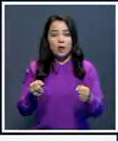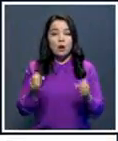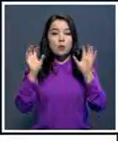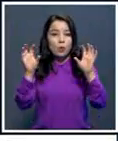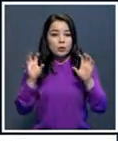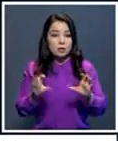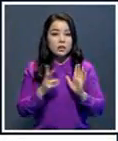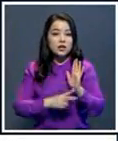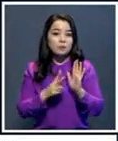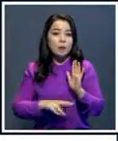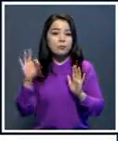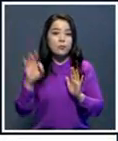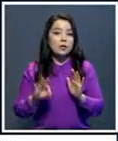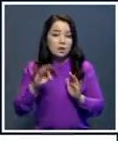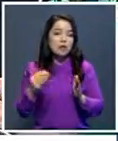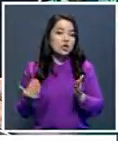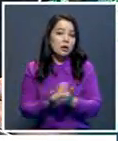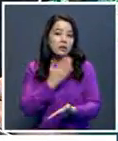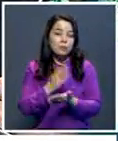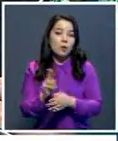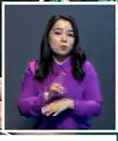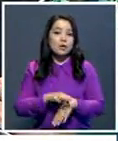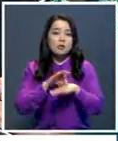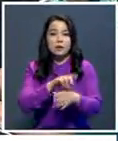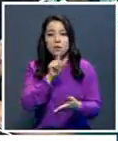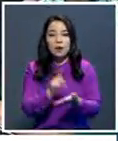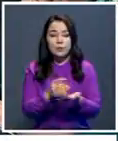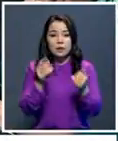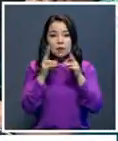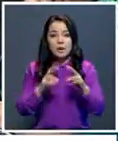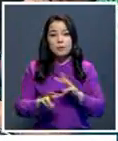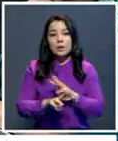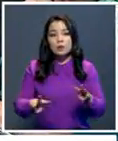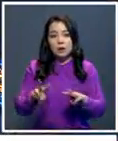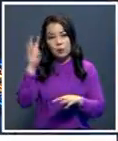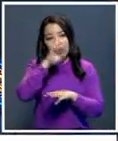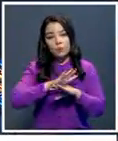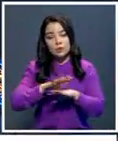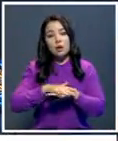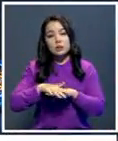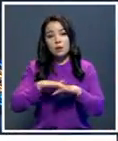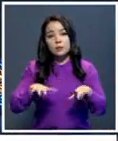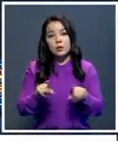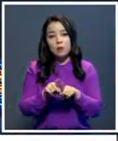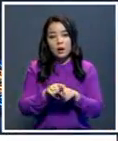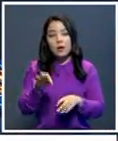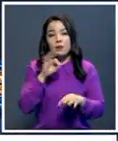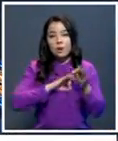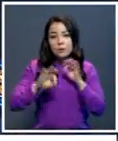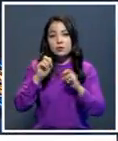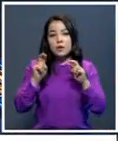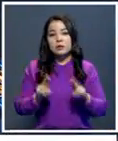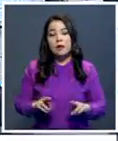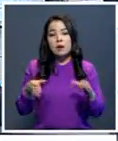кодекстің 70% жаңартылып өзгертілмек. Оны қарастыруға министрліктің үкіметтік емес ұйымдардың фармацевтикалық